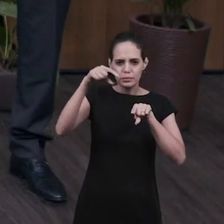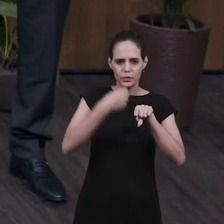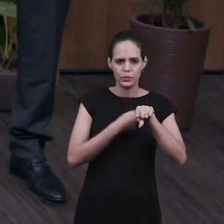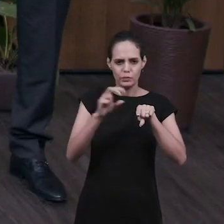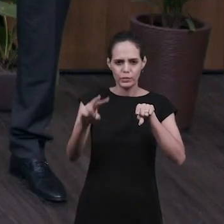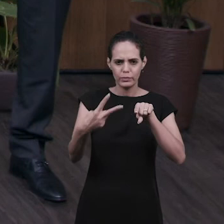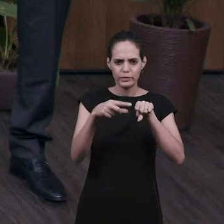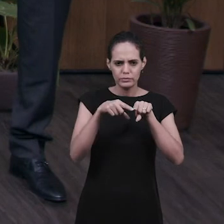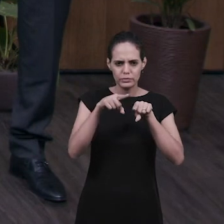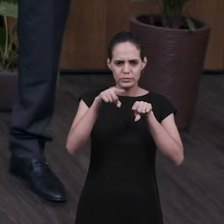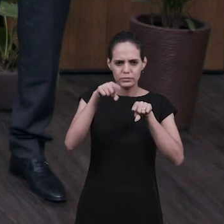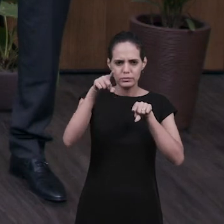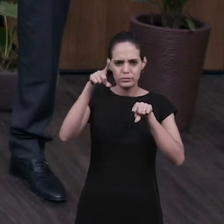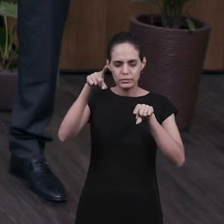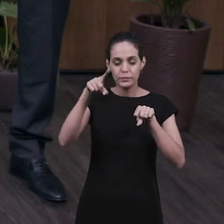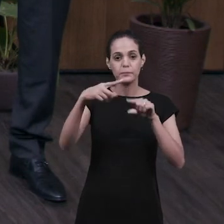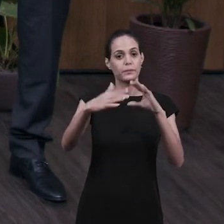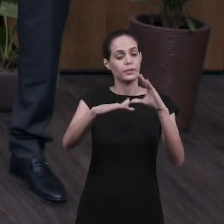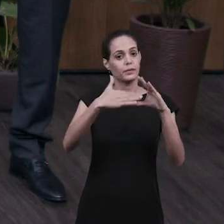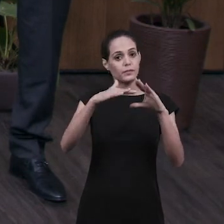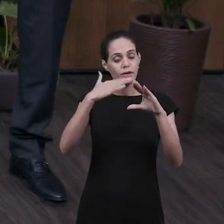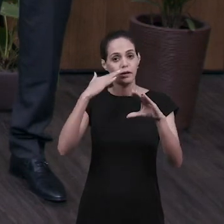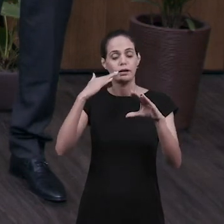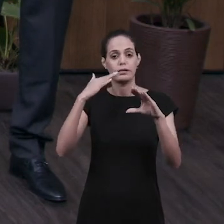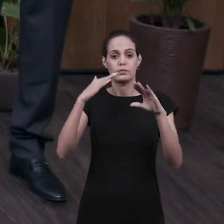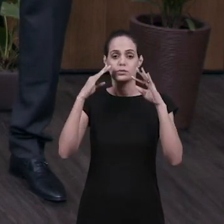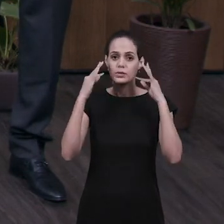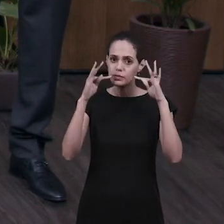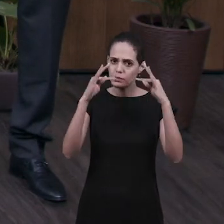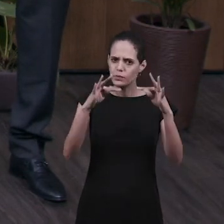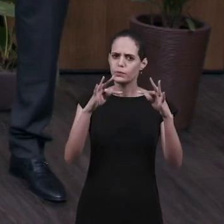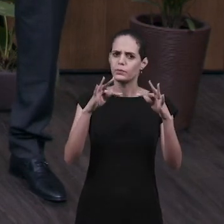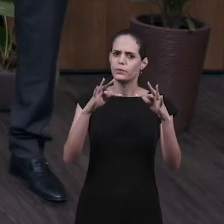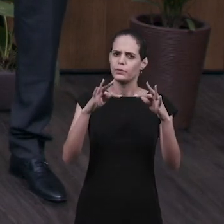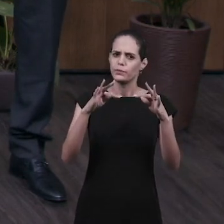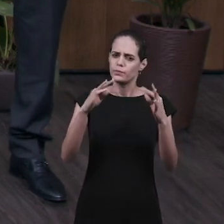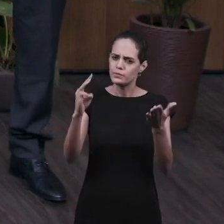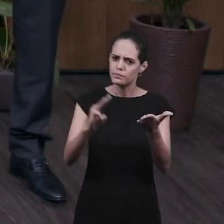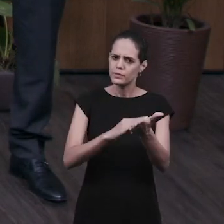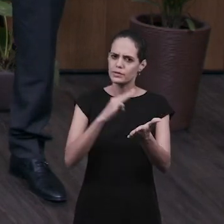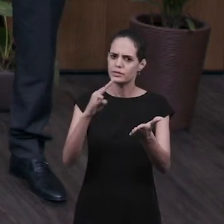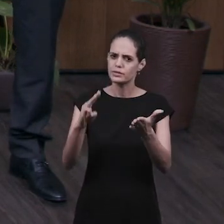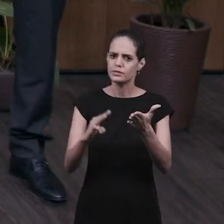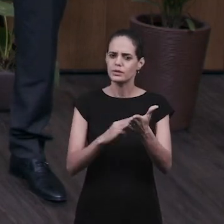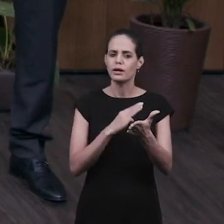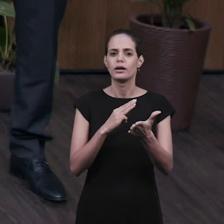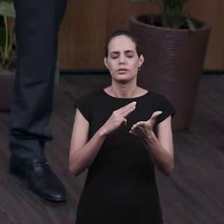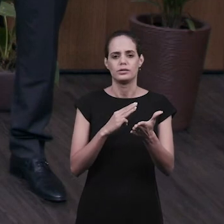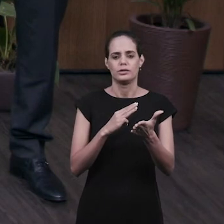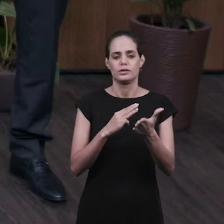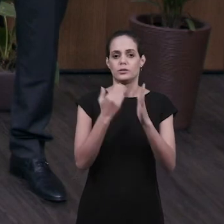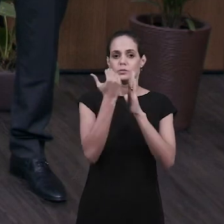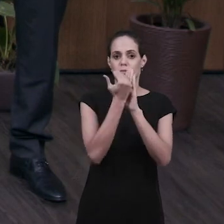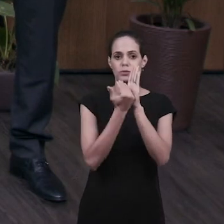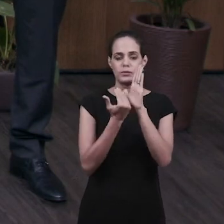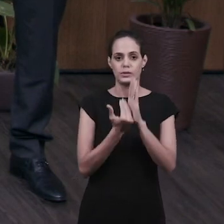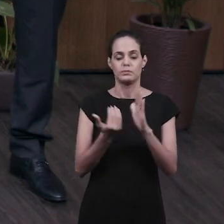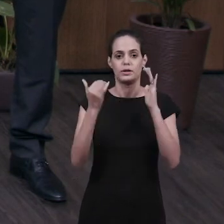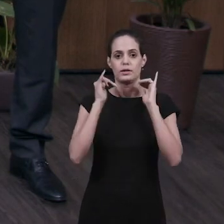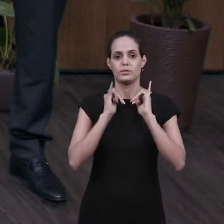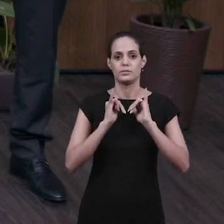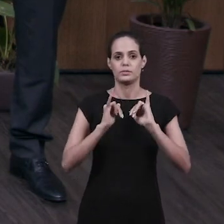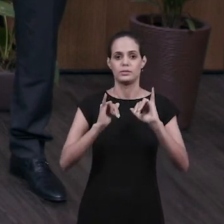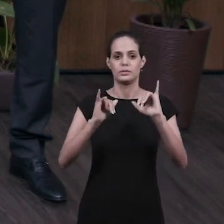audience. Nous avons reçu divers messages avec des témoignages et commentaires sur le volet